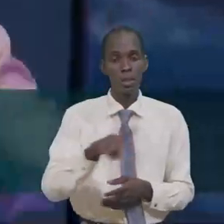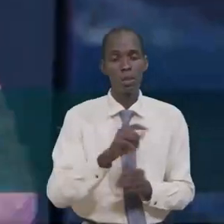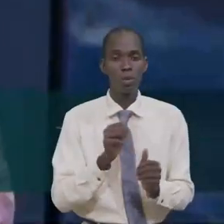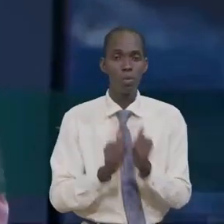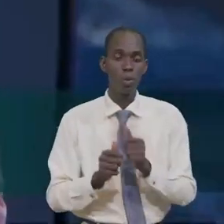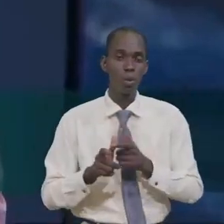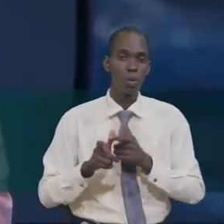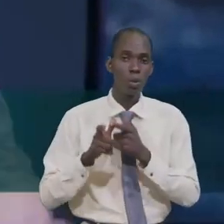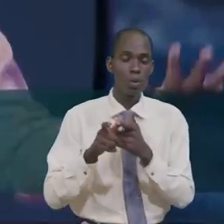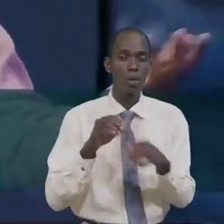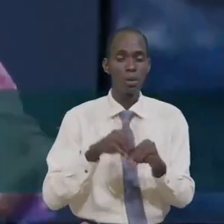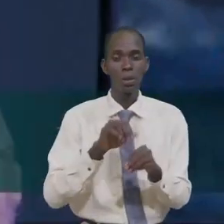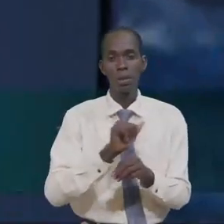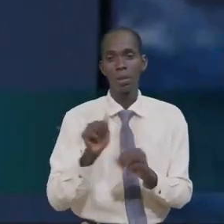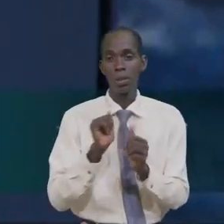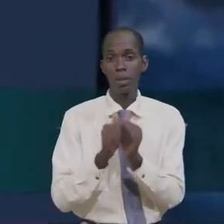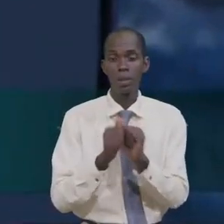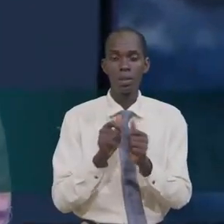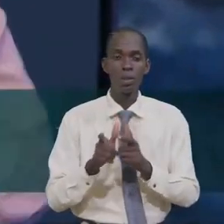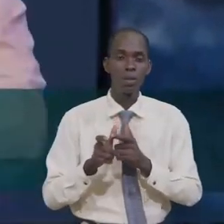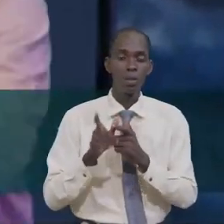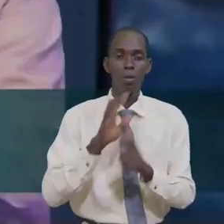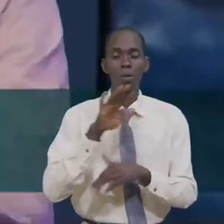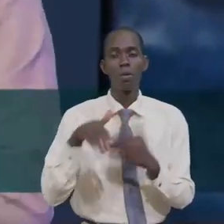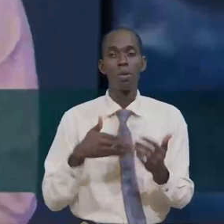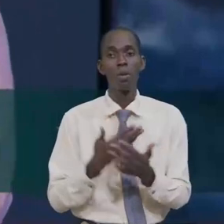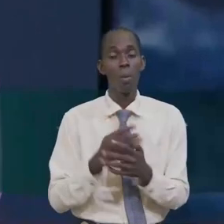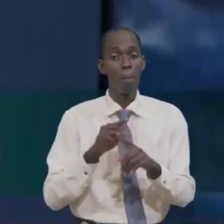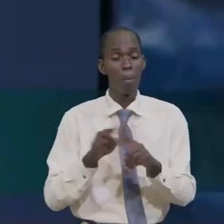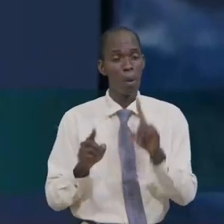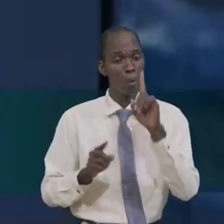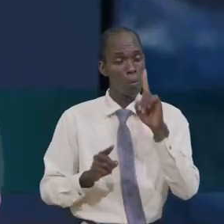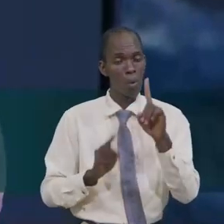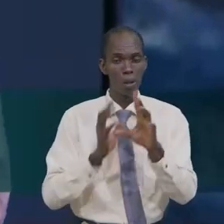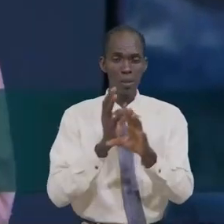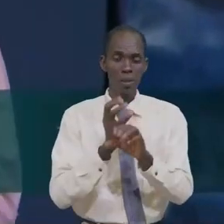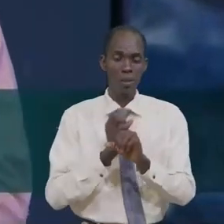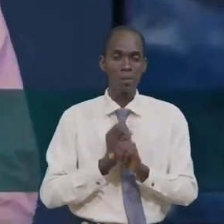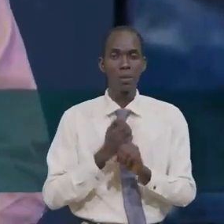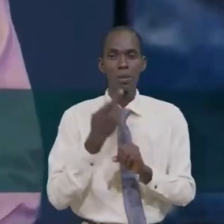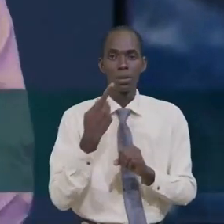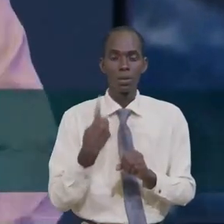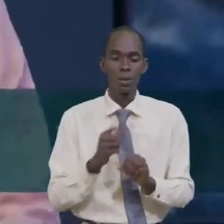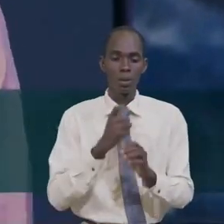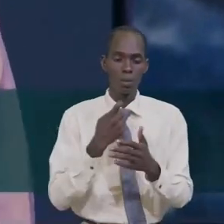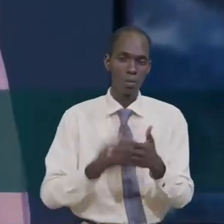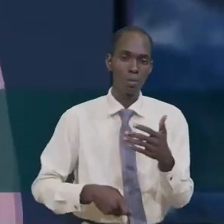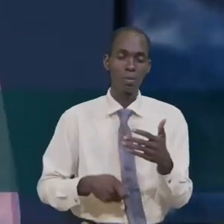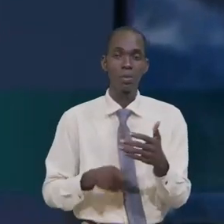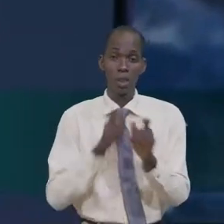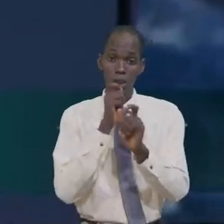un quarantaine 94 cours tous mais qu'un seul remporte la couronne courait donc